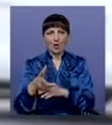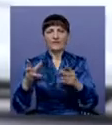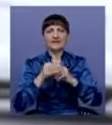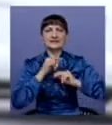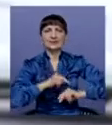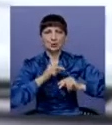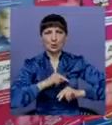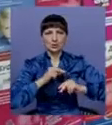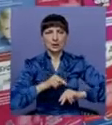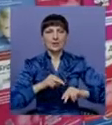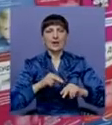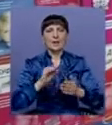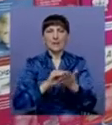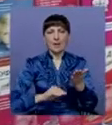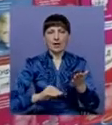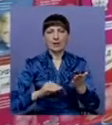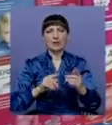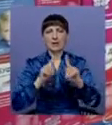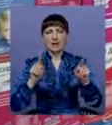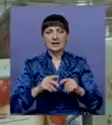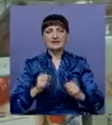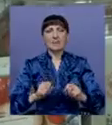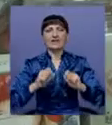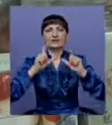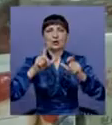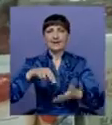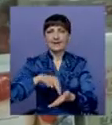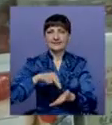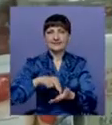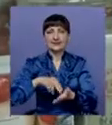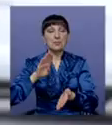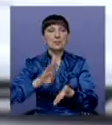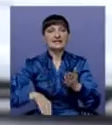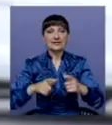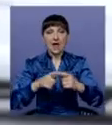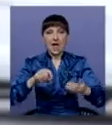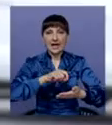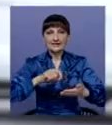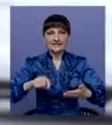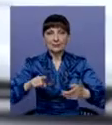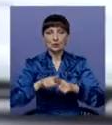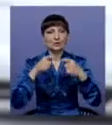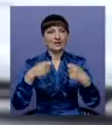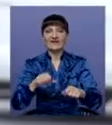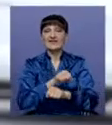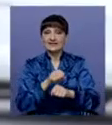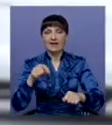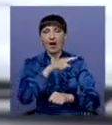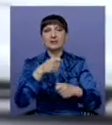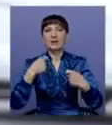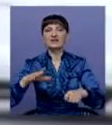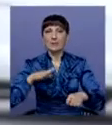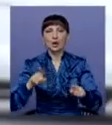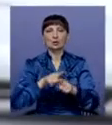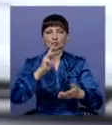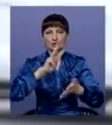сотрудником МПС составляется рапорт за превышение цен и за безрецептурную продажу лекарств. Налагается штраф